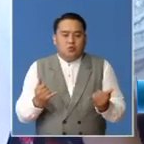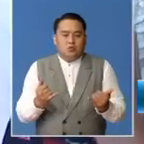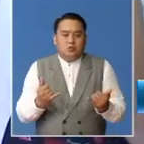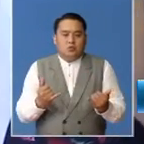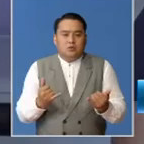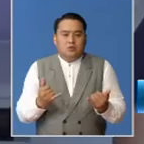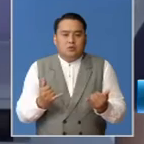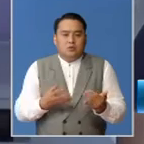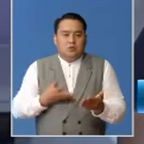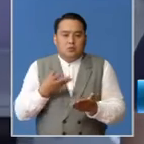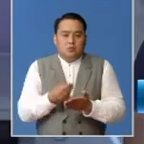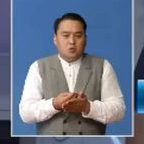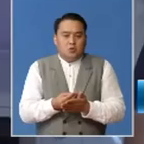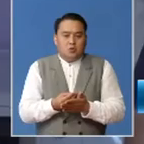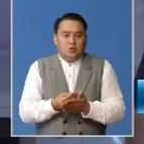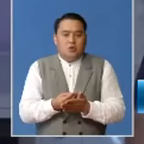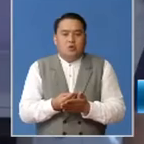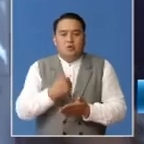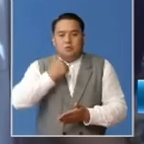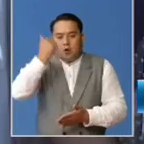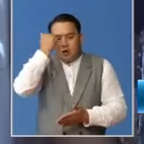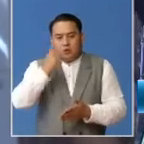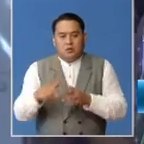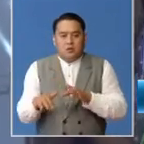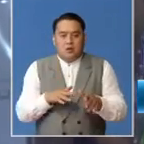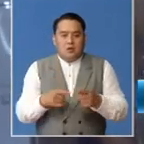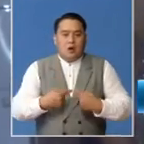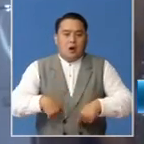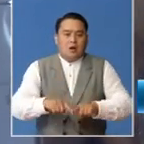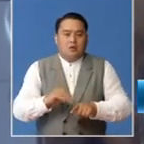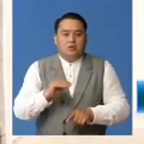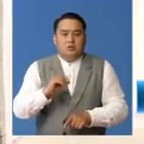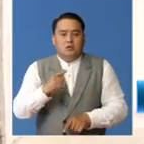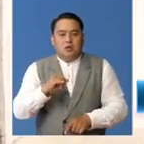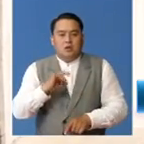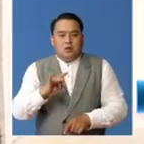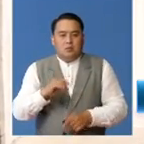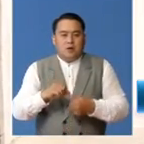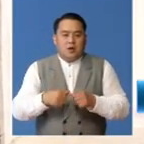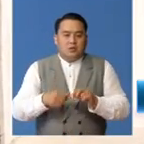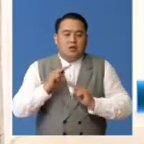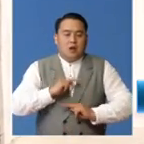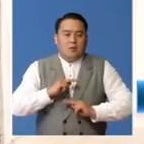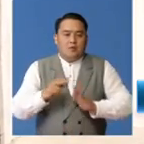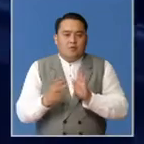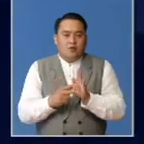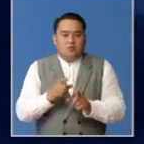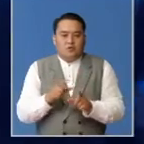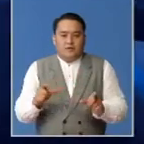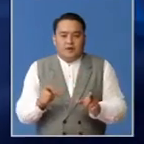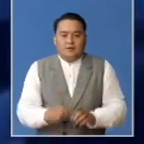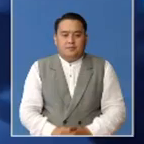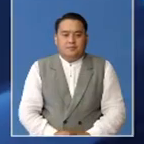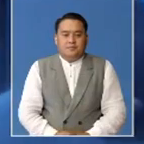весьма символичную оплату. К слову, благодаря деятельности объединения «Жигер» постоянной работой обеспечено 8 человек.